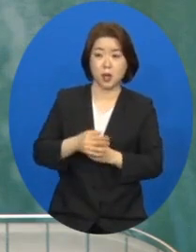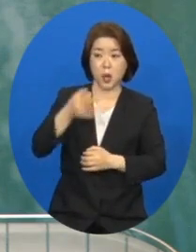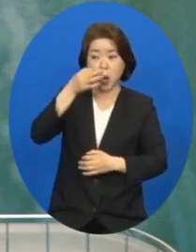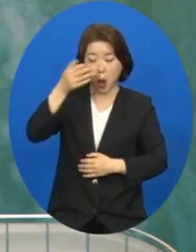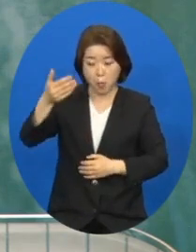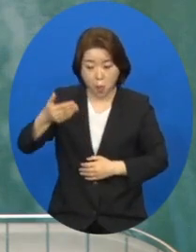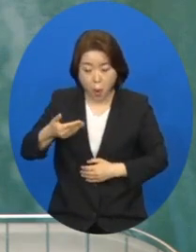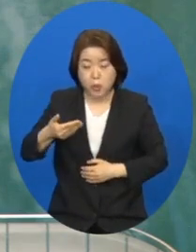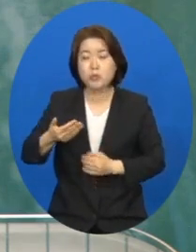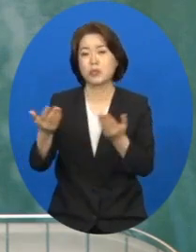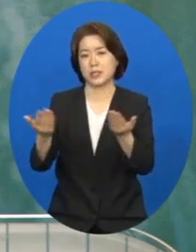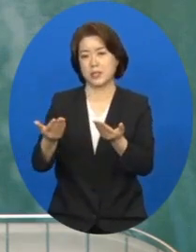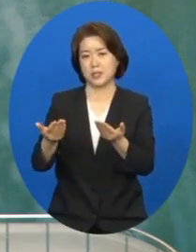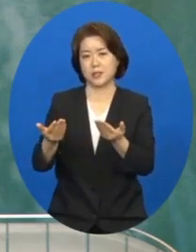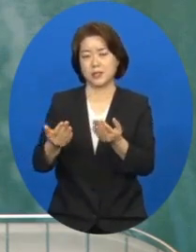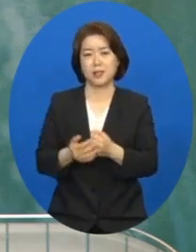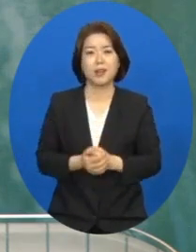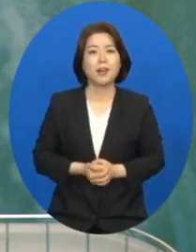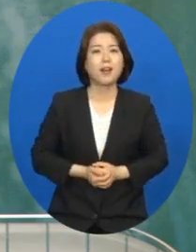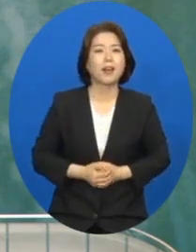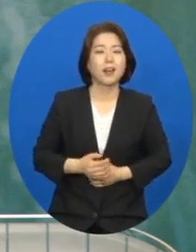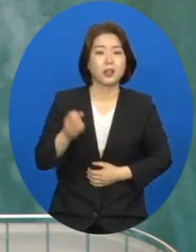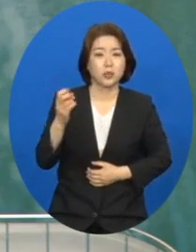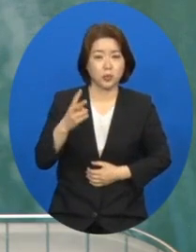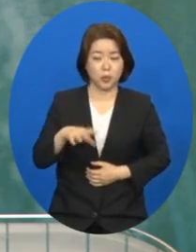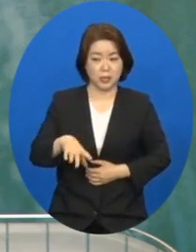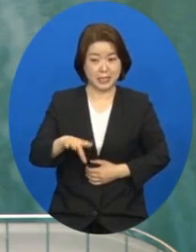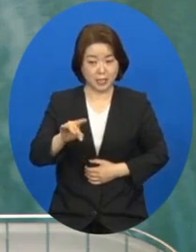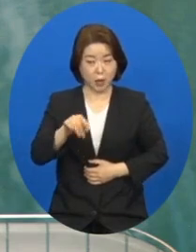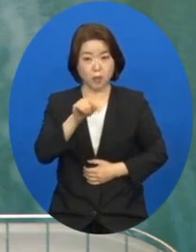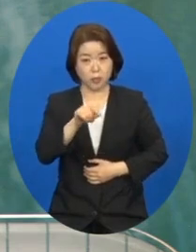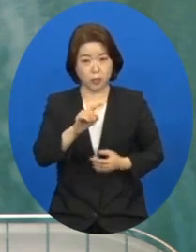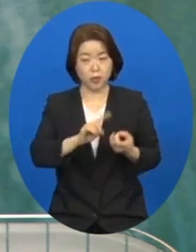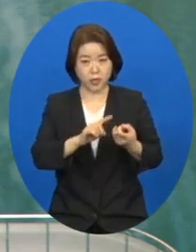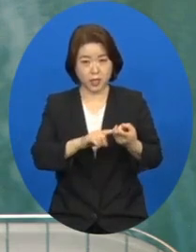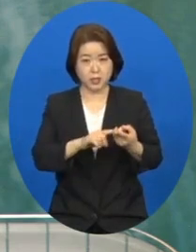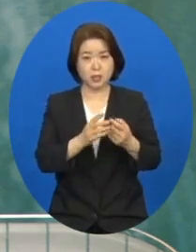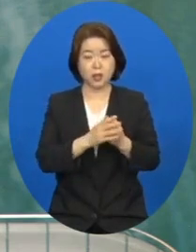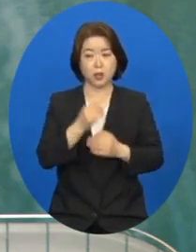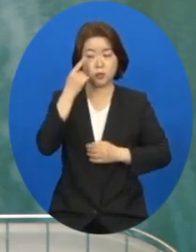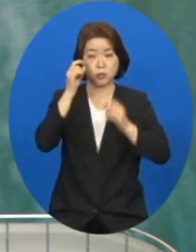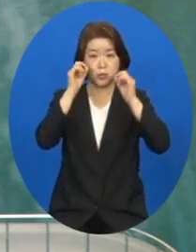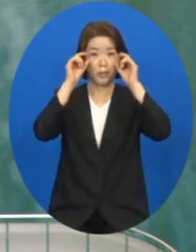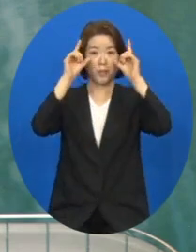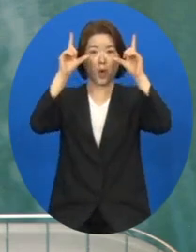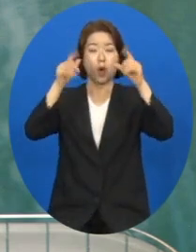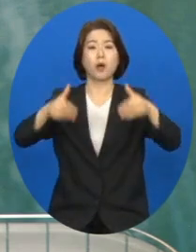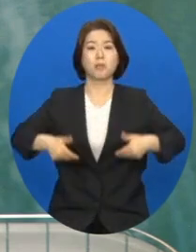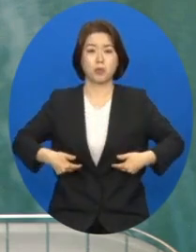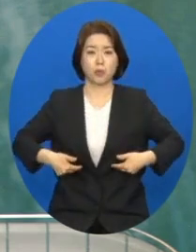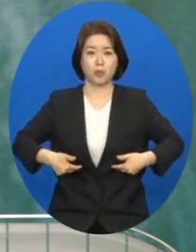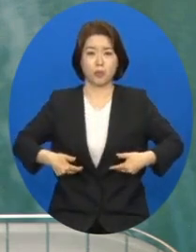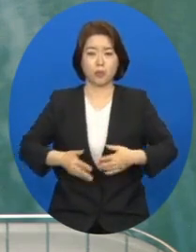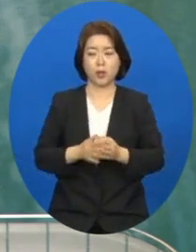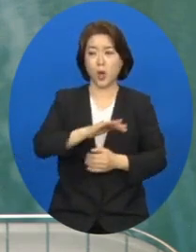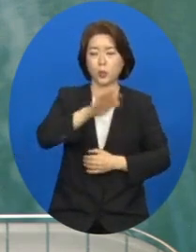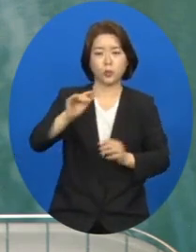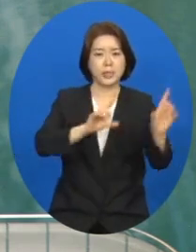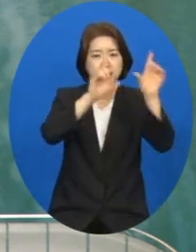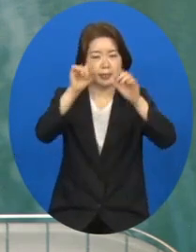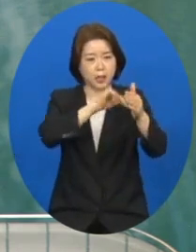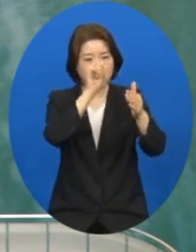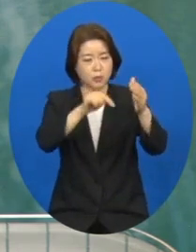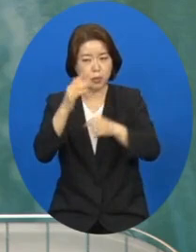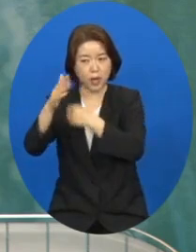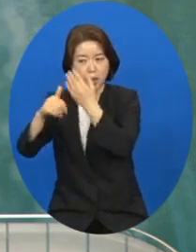보여주는 일이기 때문에 그렇습니다. 그리고 첫 것에 대해서 눈이 열려야 됩니다. 우리의 삶 속에